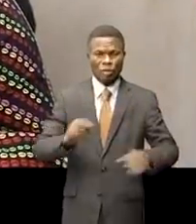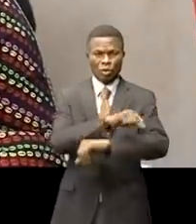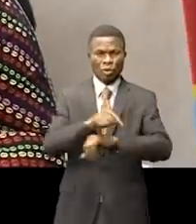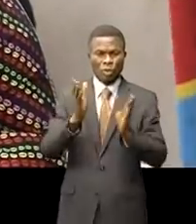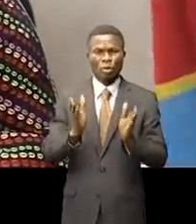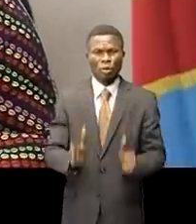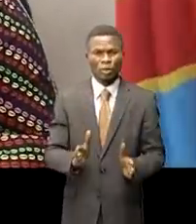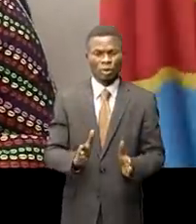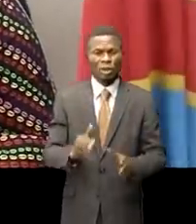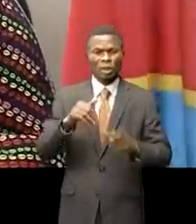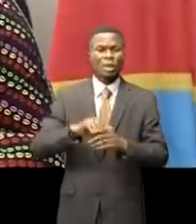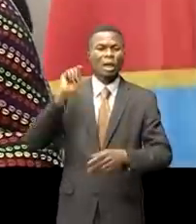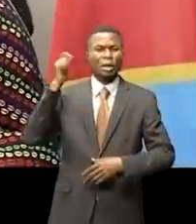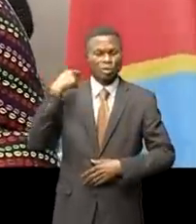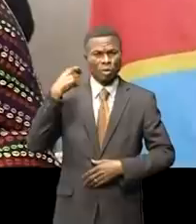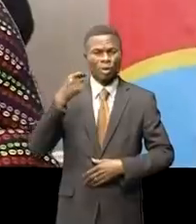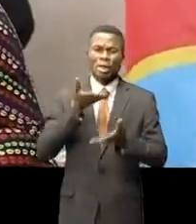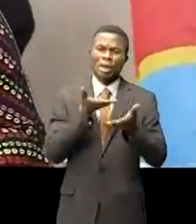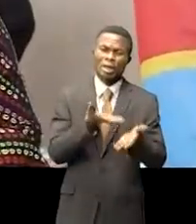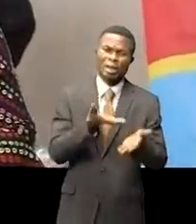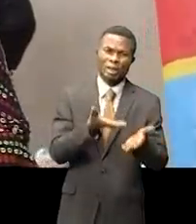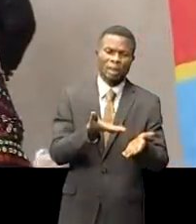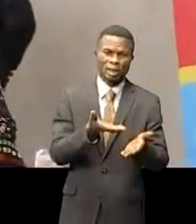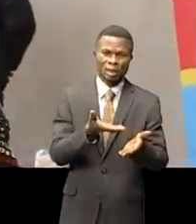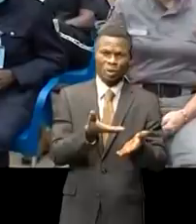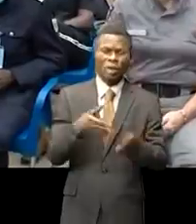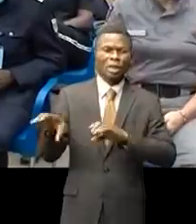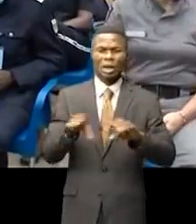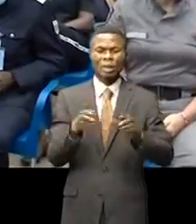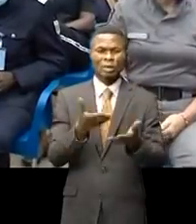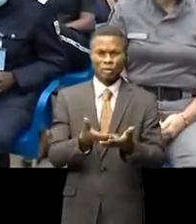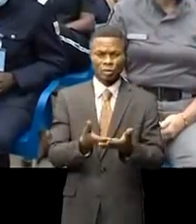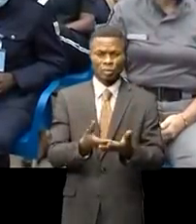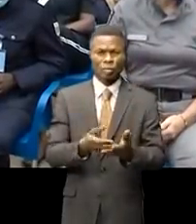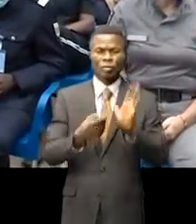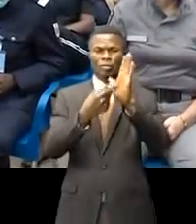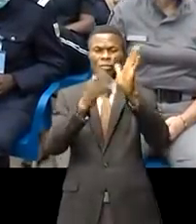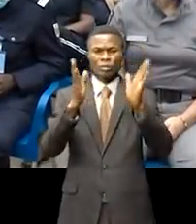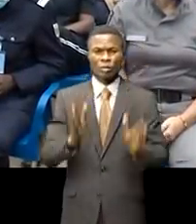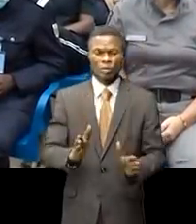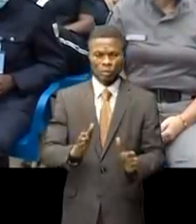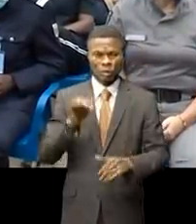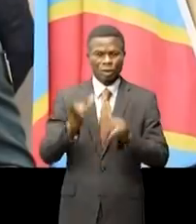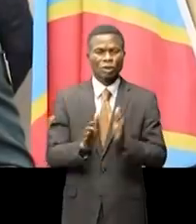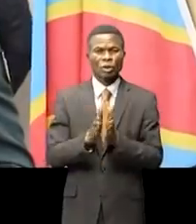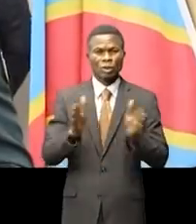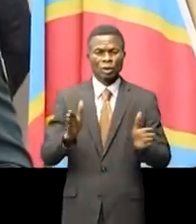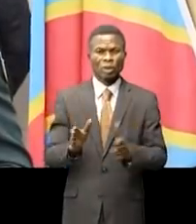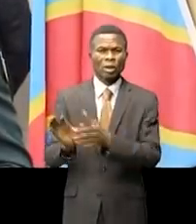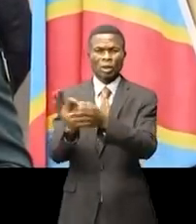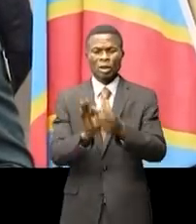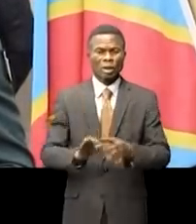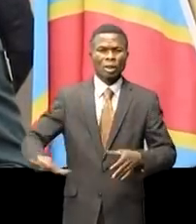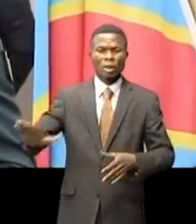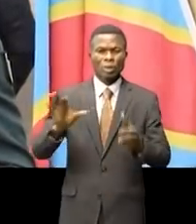que nous essentielle pour faciliter les actions les délégués du représentant du secrétaire général de l'onu en rdc